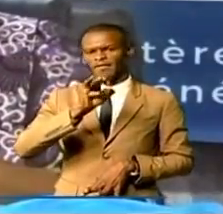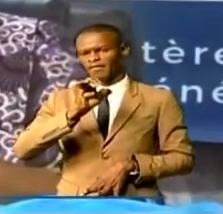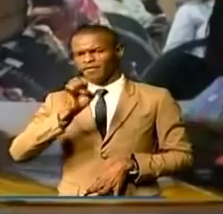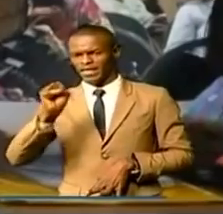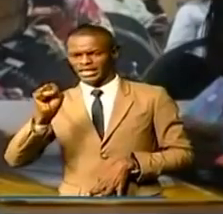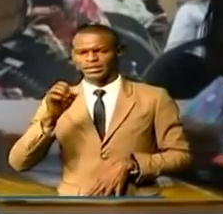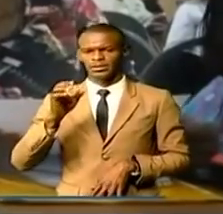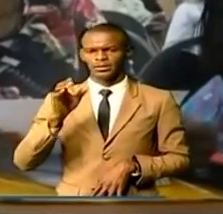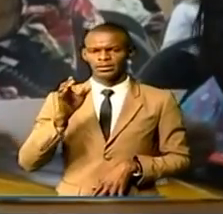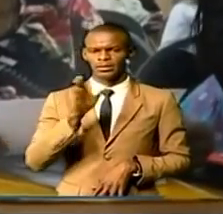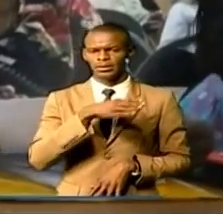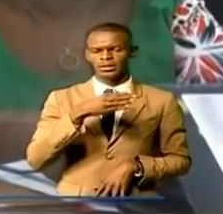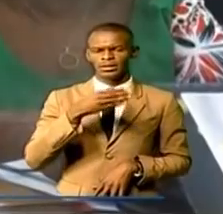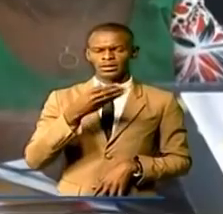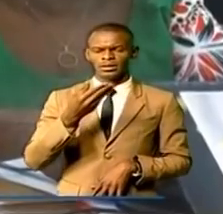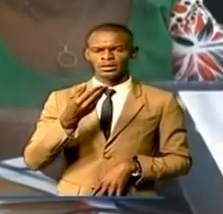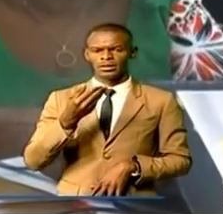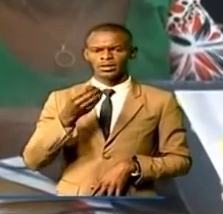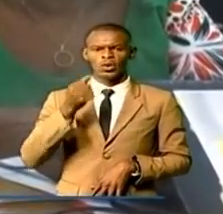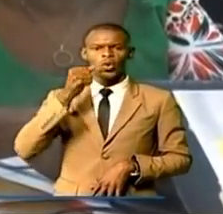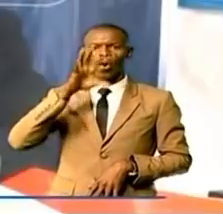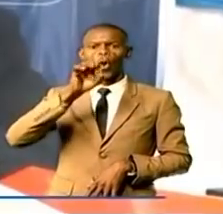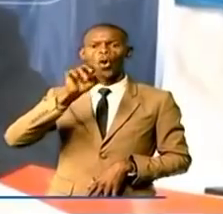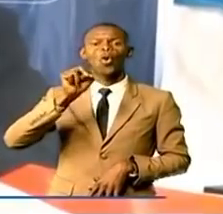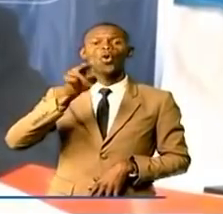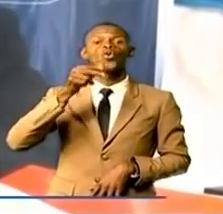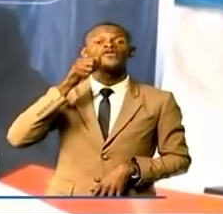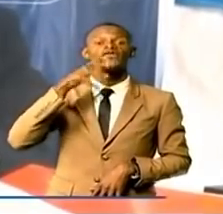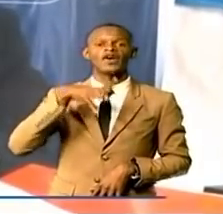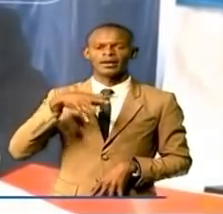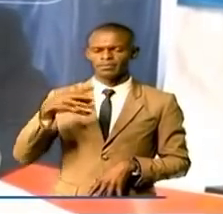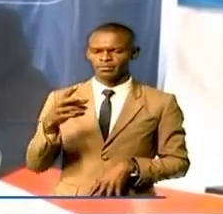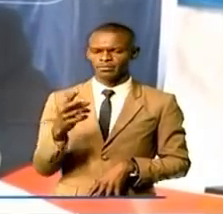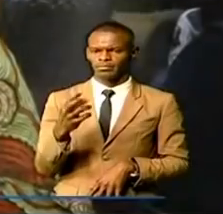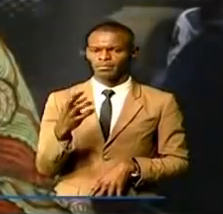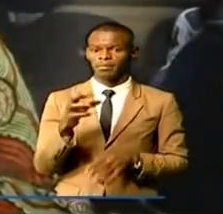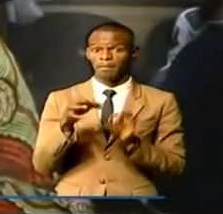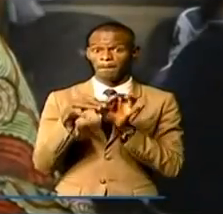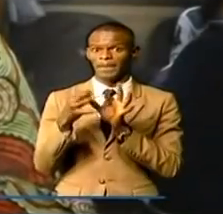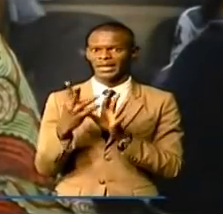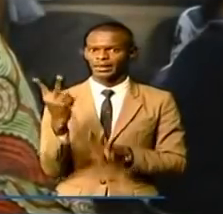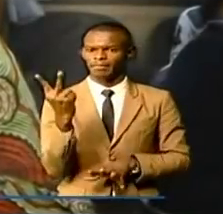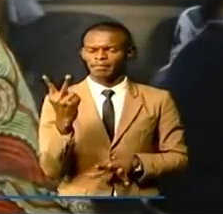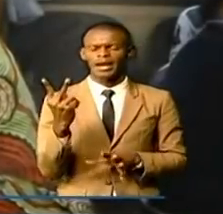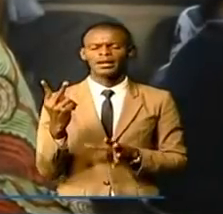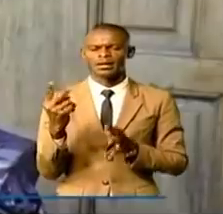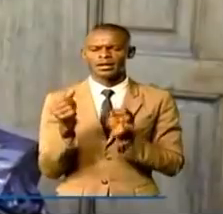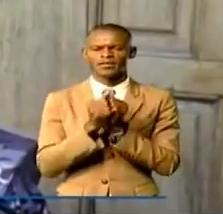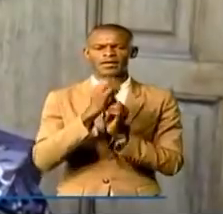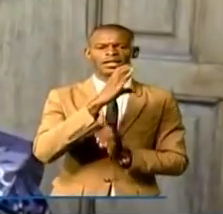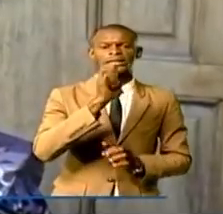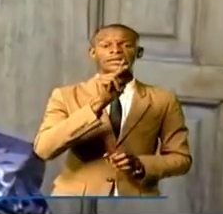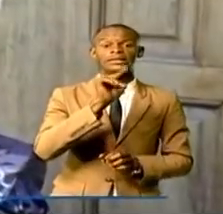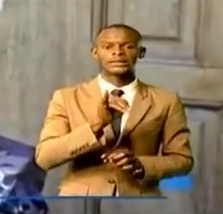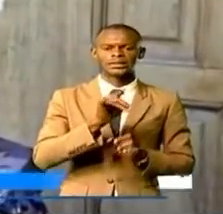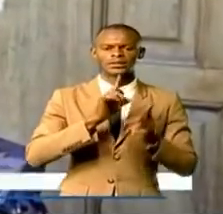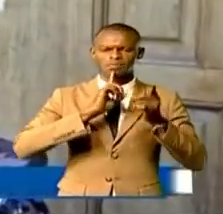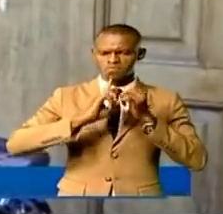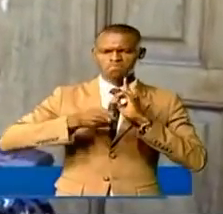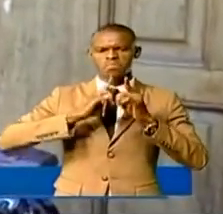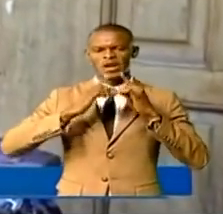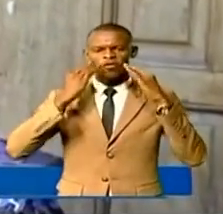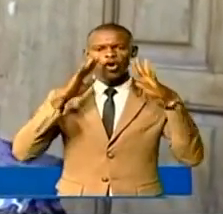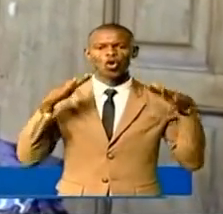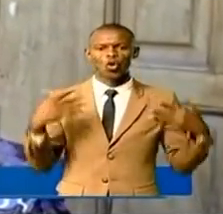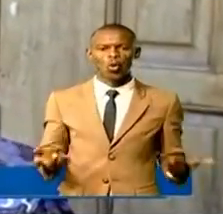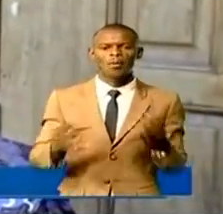go de ses assises. Ici, nous voulons échanger avec les parties prenantes, notamment les femmes, les hommes, qui font la promotion du